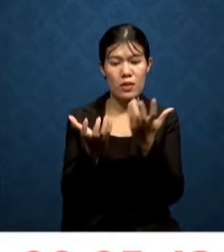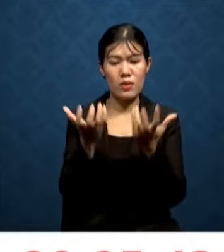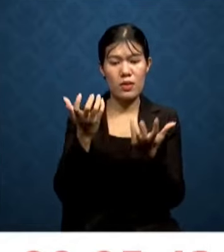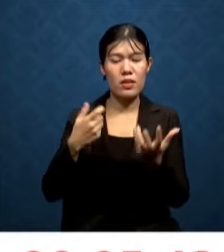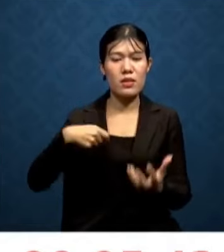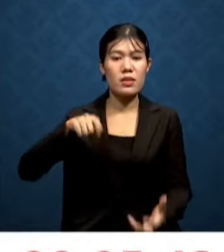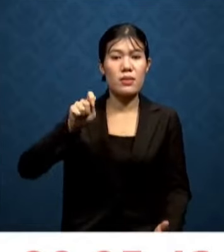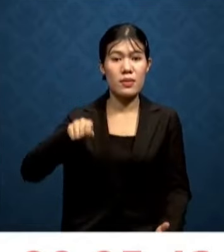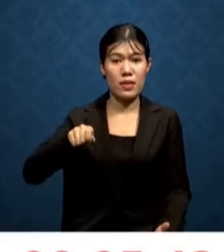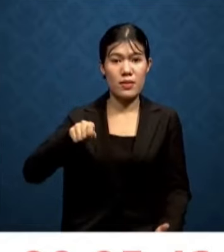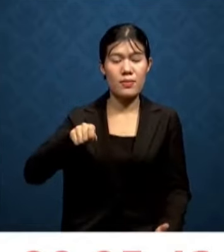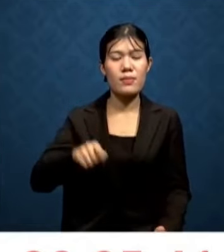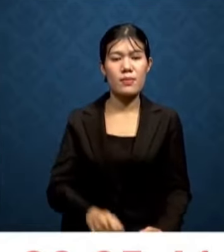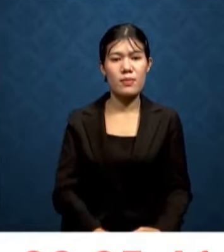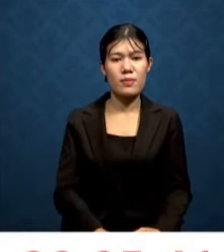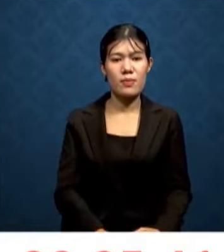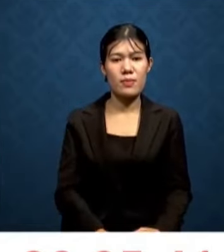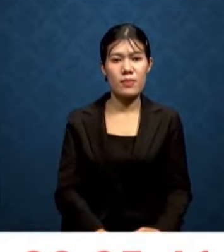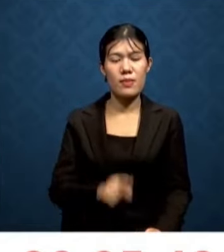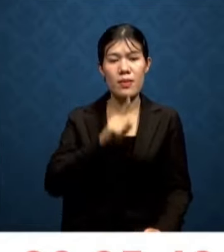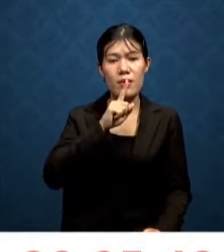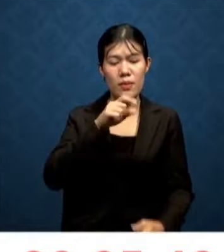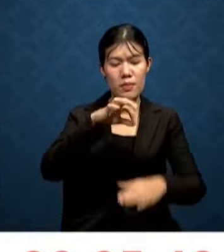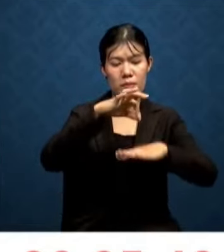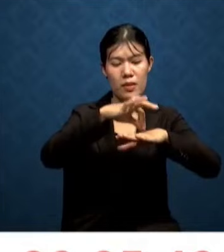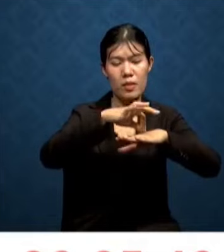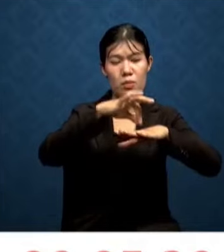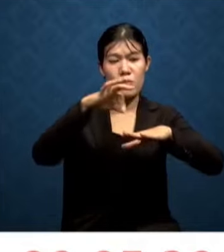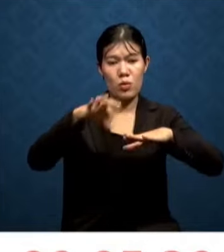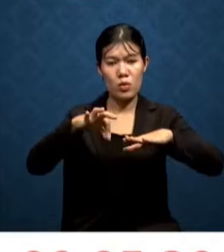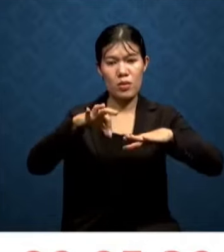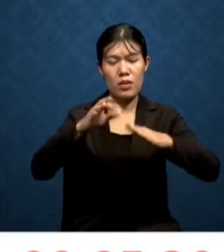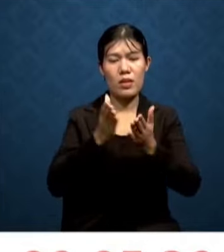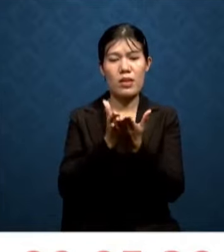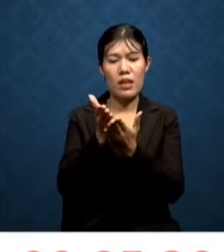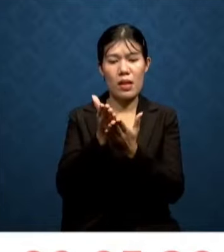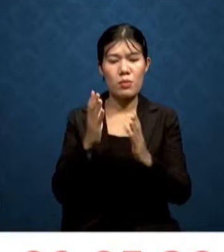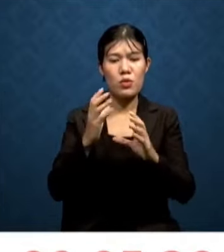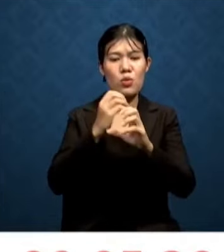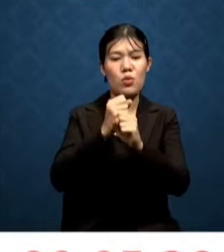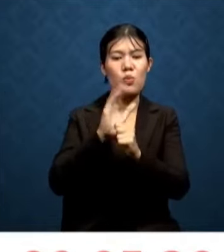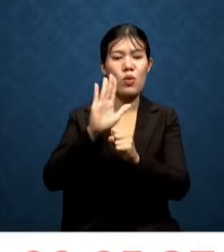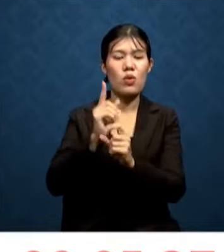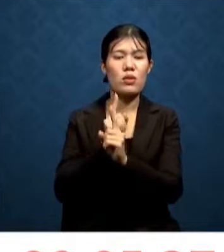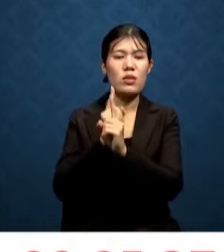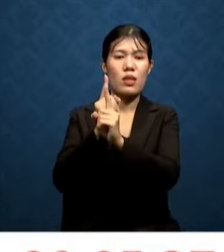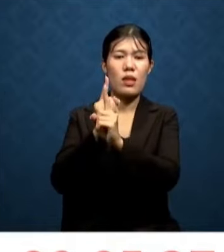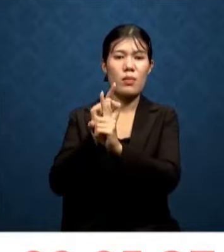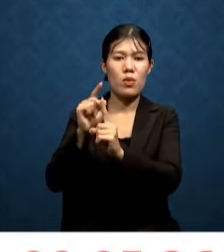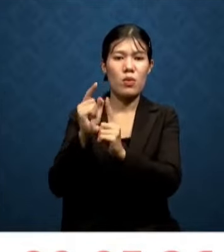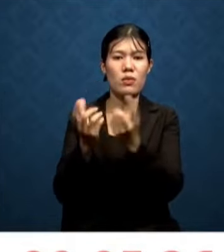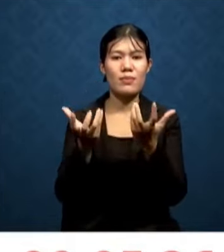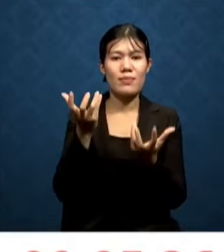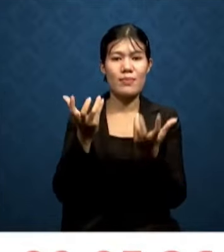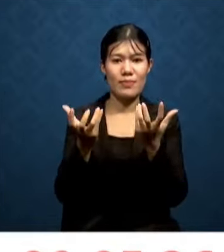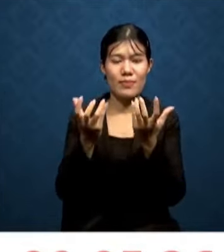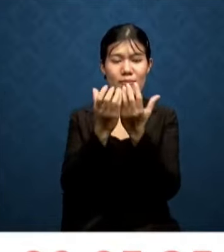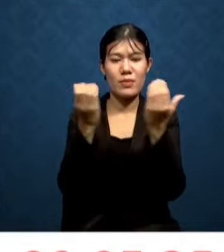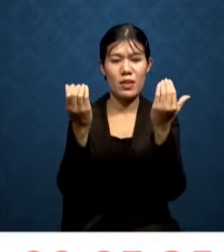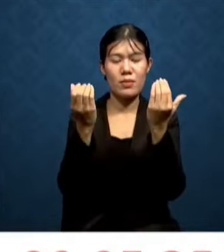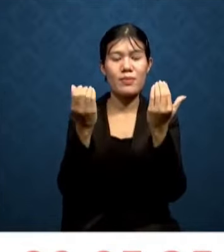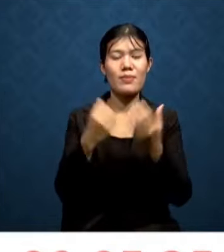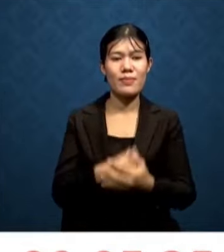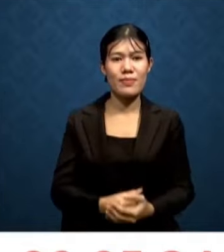ให้ตุลาการท่านนี้พ้นจากไหนไม่เป็นมติของตุลาการศาลนูนต่อครับ ยังไม่จบแค่นี้นะครับการ